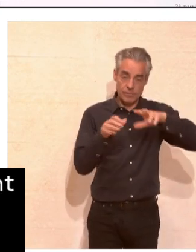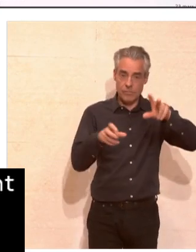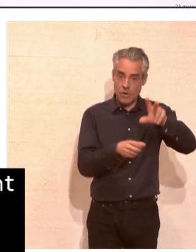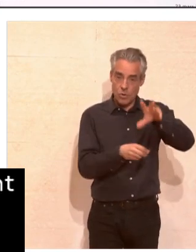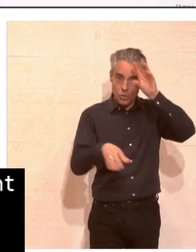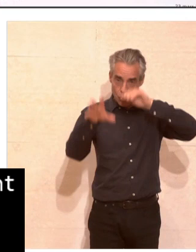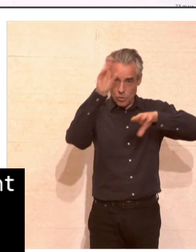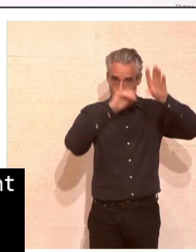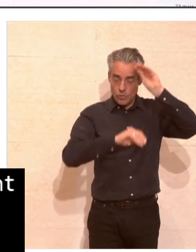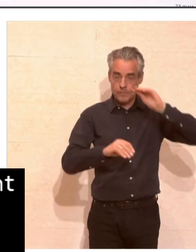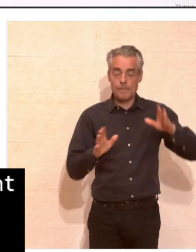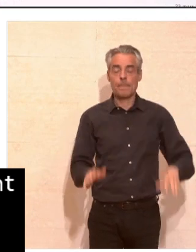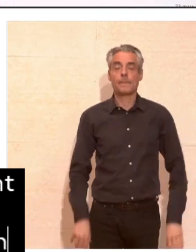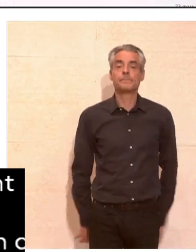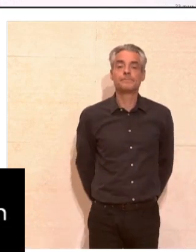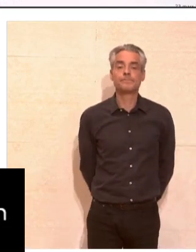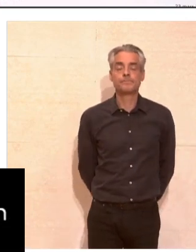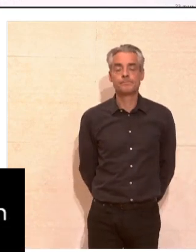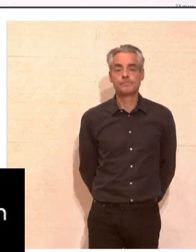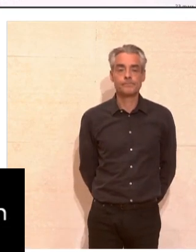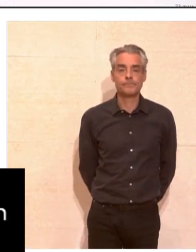fait apprendre avant la période de sommeil.